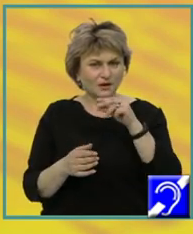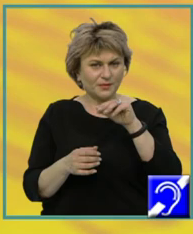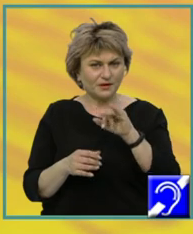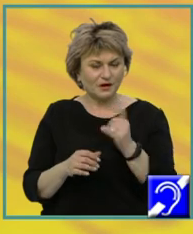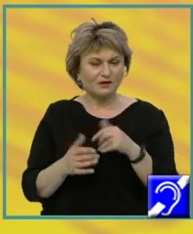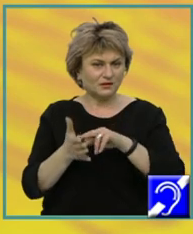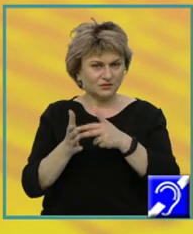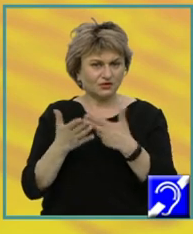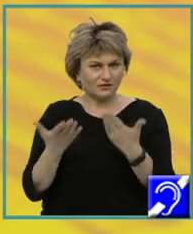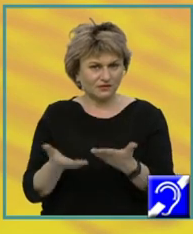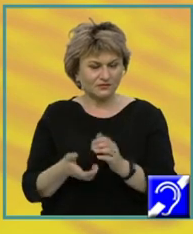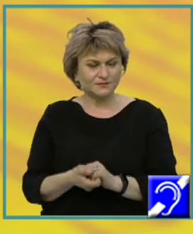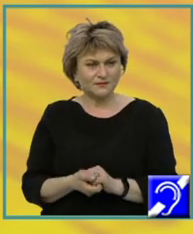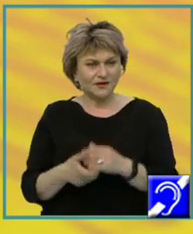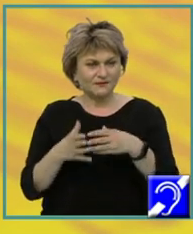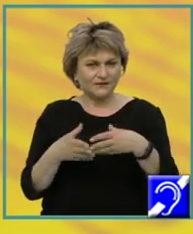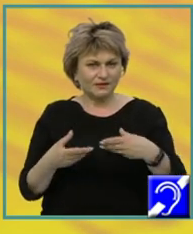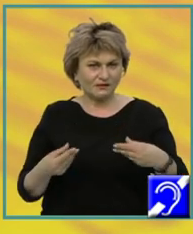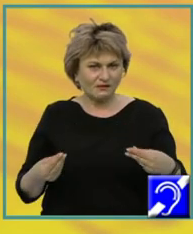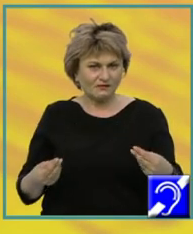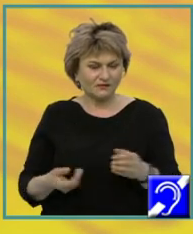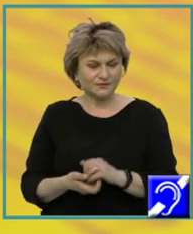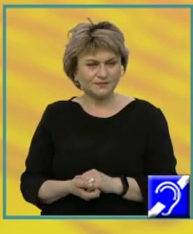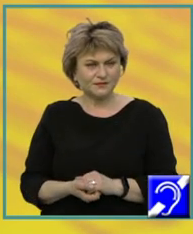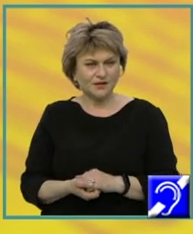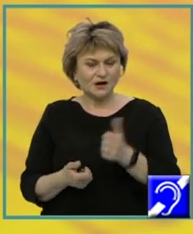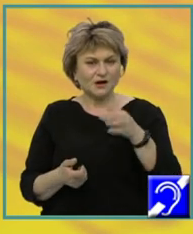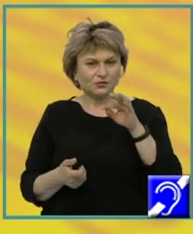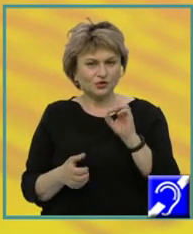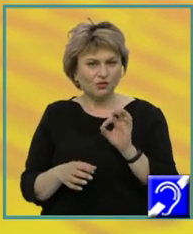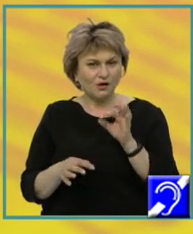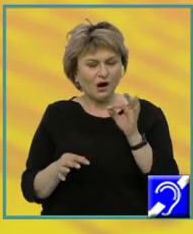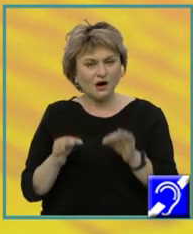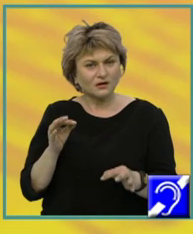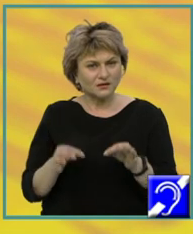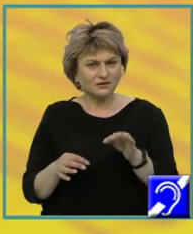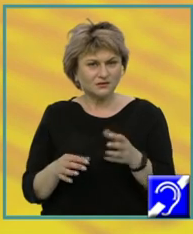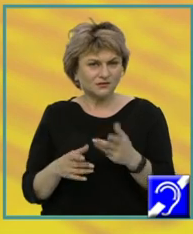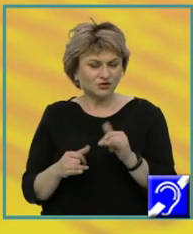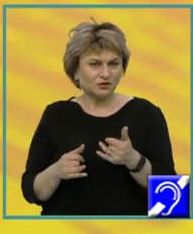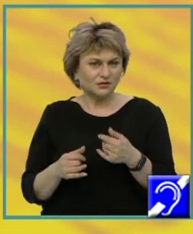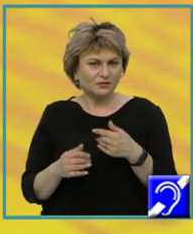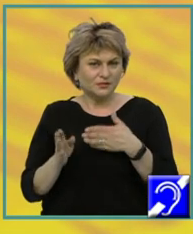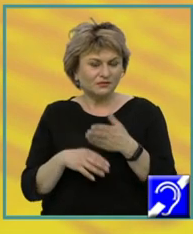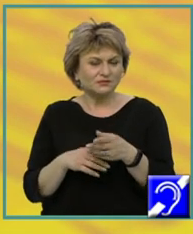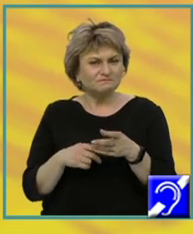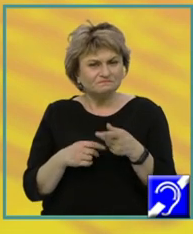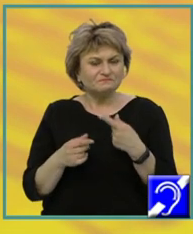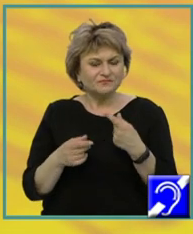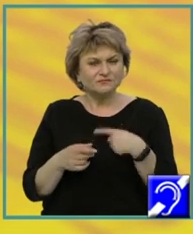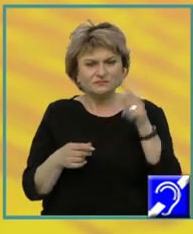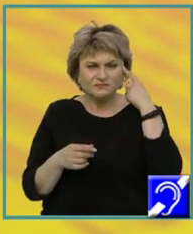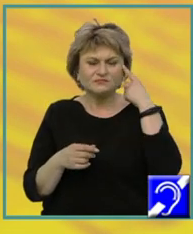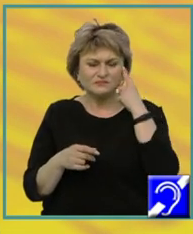rezolvată vindecarea prin autonomia Iza prin disecarea propriilor